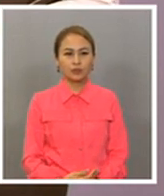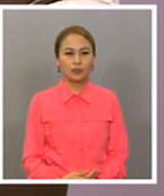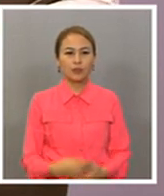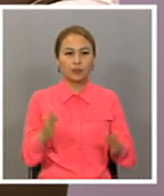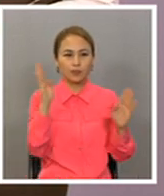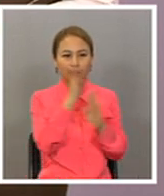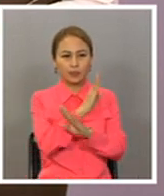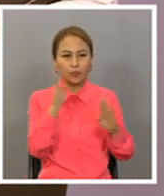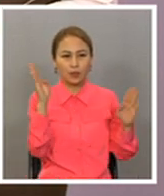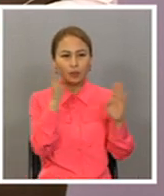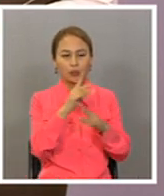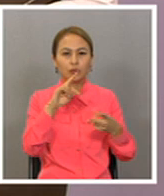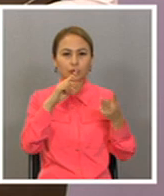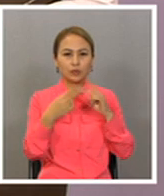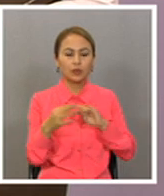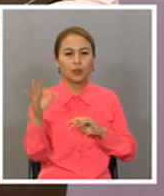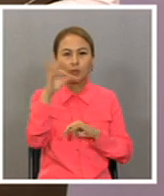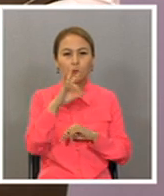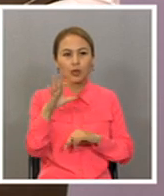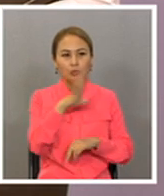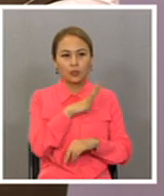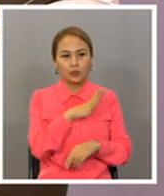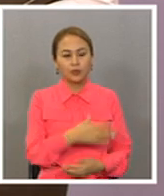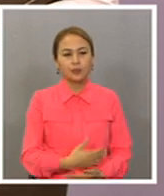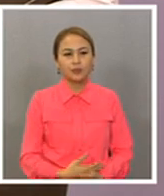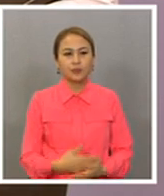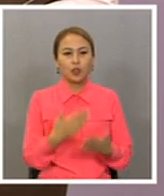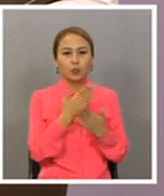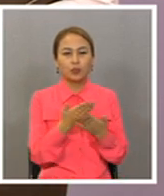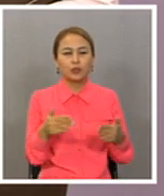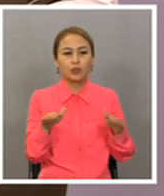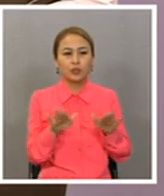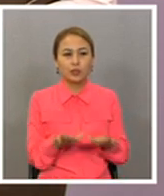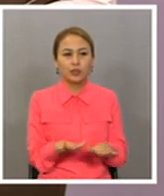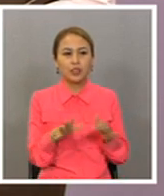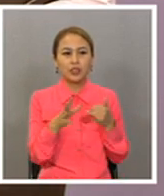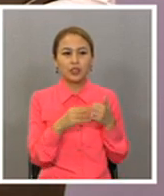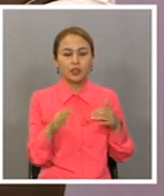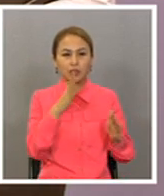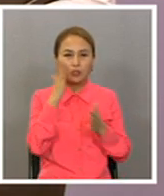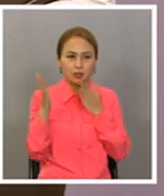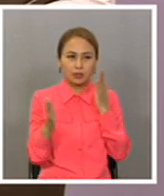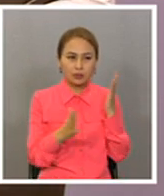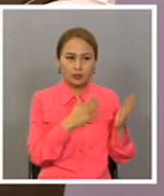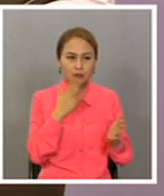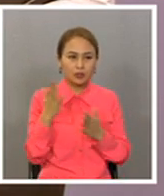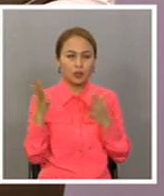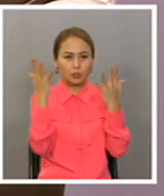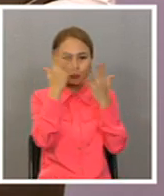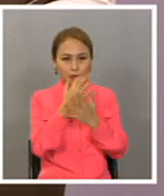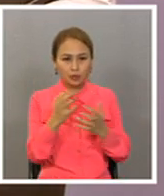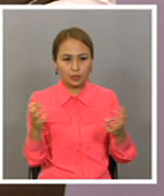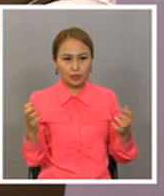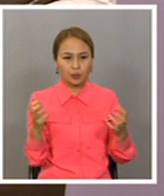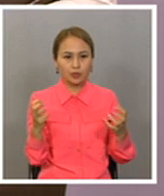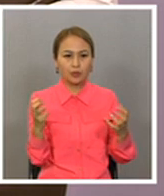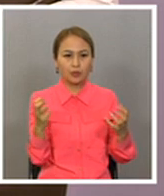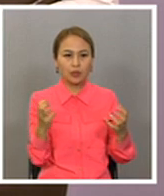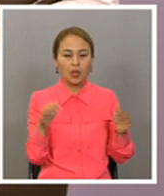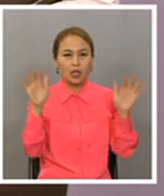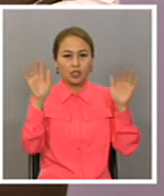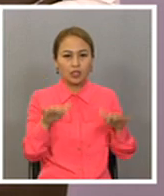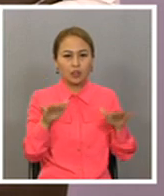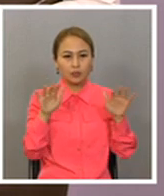Tabiğat kubulstarı turalı boldı. Bul jerde jeldiñ, bulttıñ,